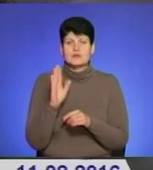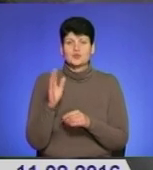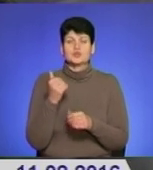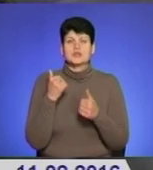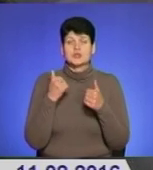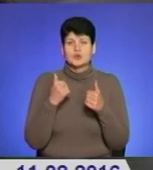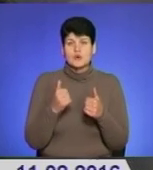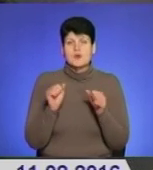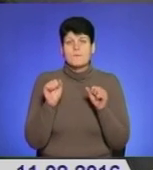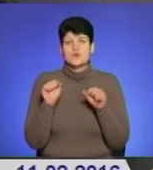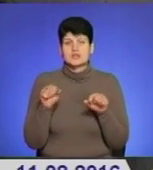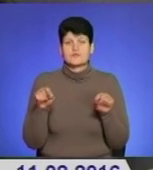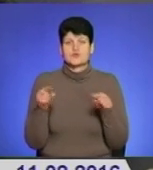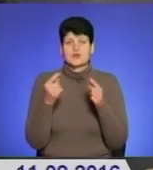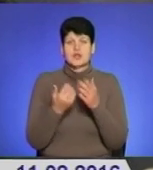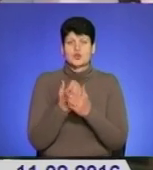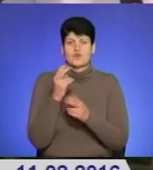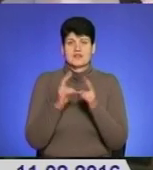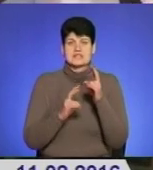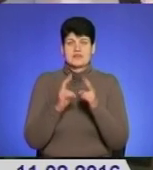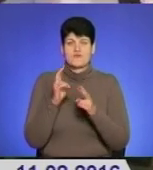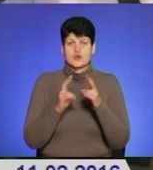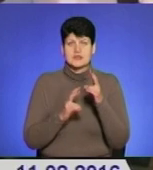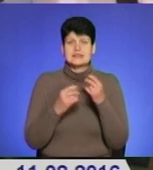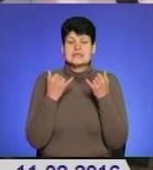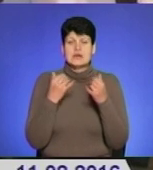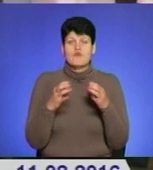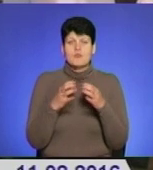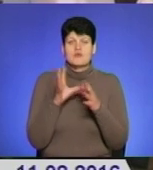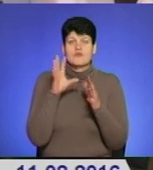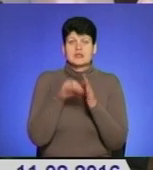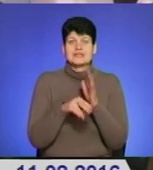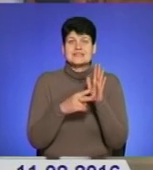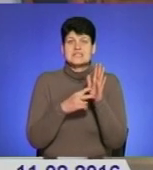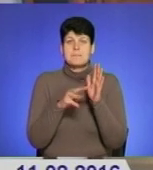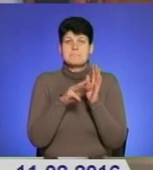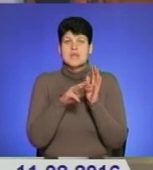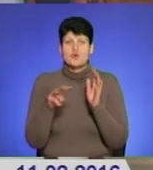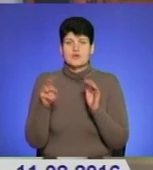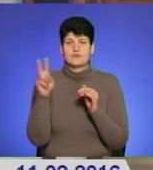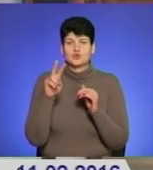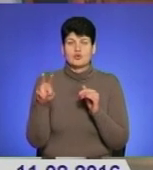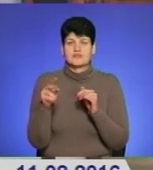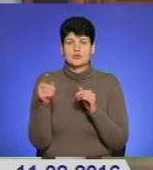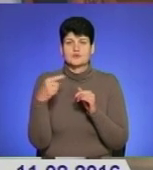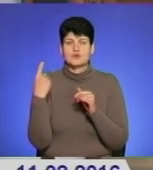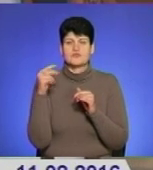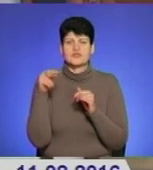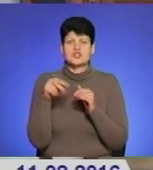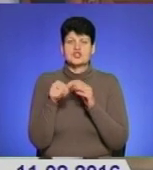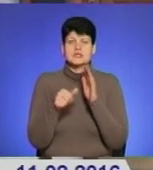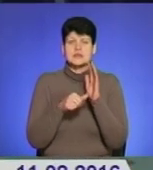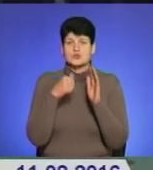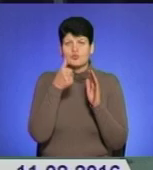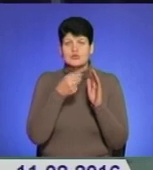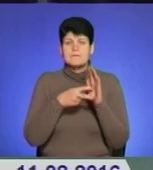то можливість створення нових заводів. Вже зараз в компанію вкладено 7 мільйонів доларів. У Тернопільську область в 2016